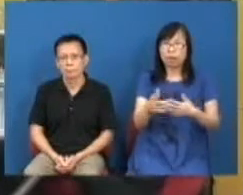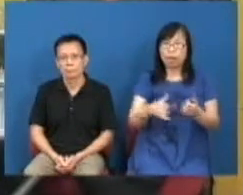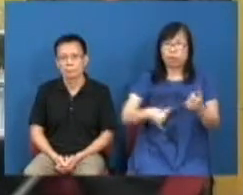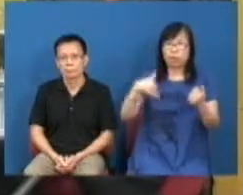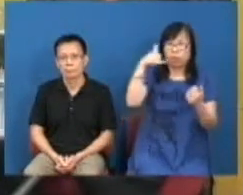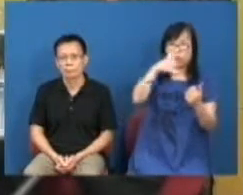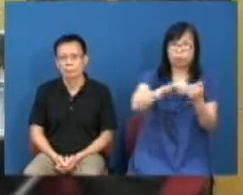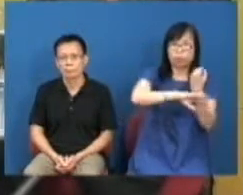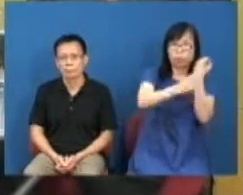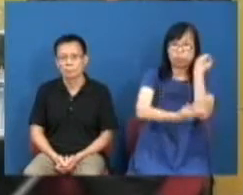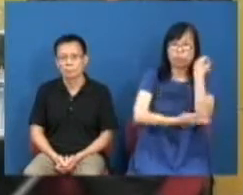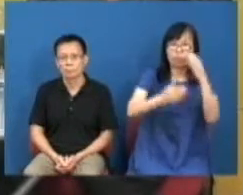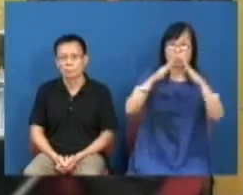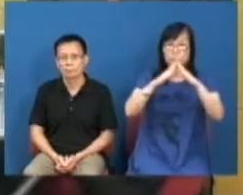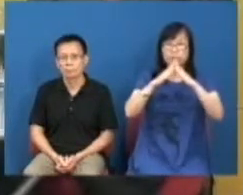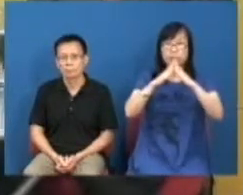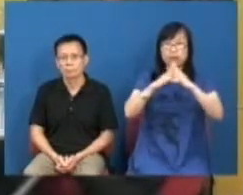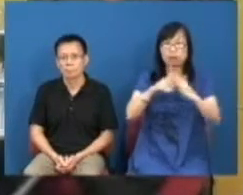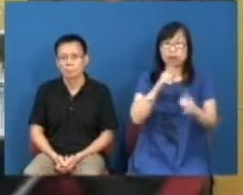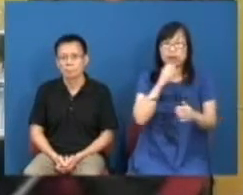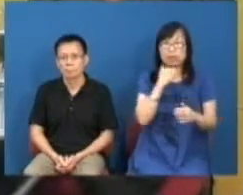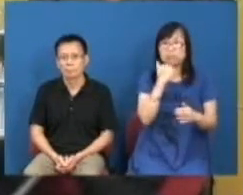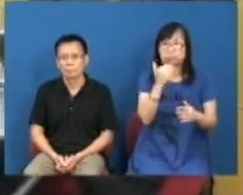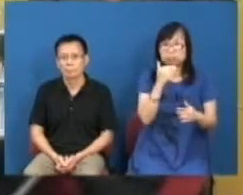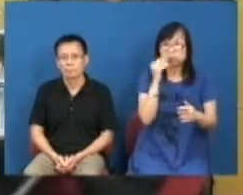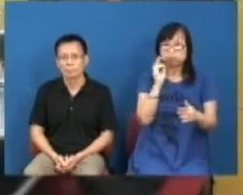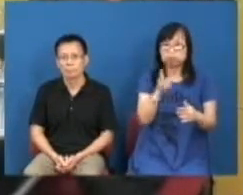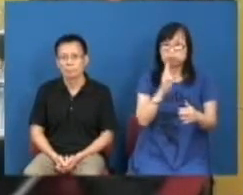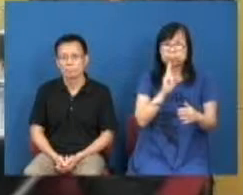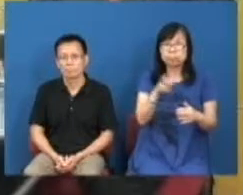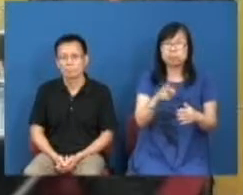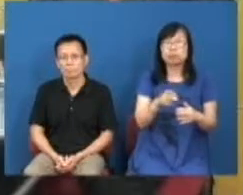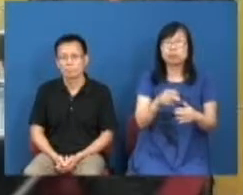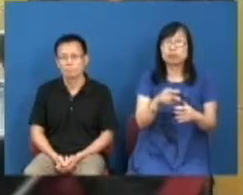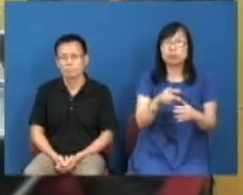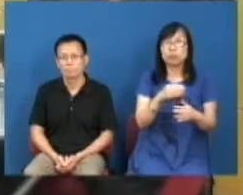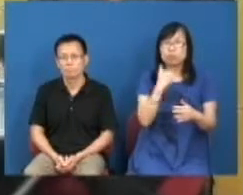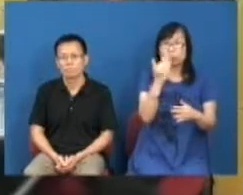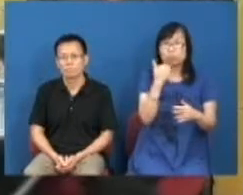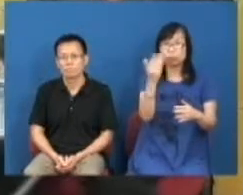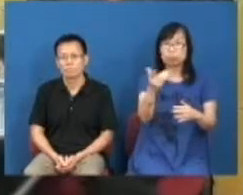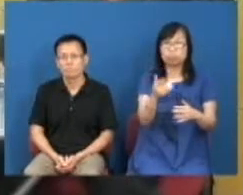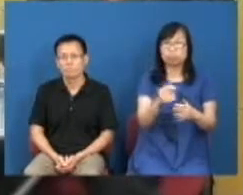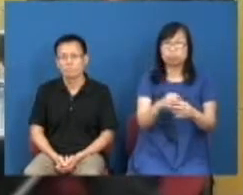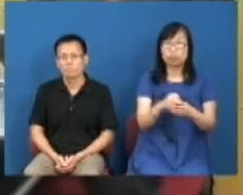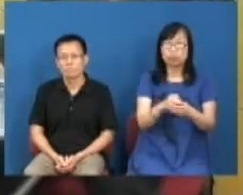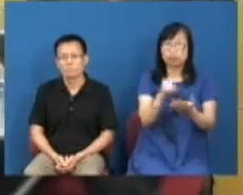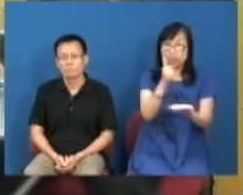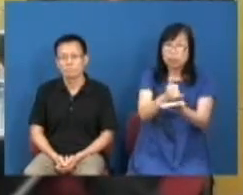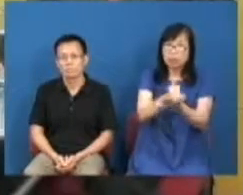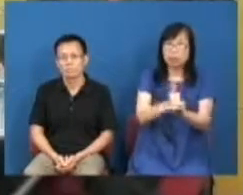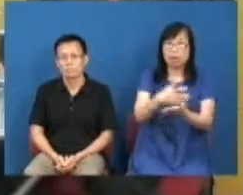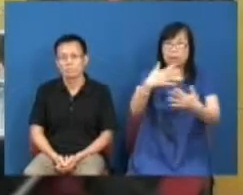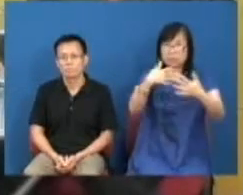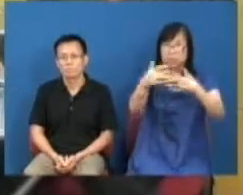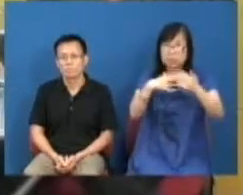或者係有嗰、那個。訴訟的案件在這裡無論這個事務律